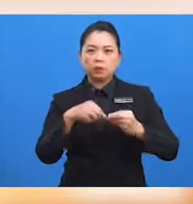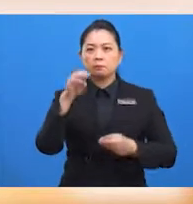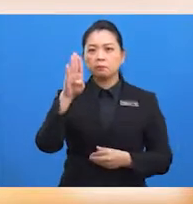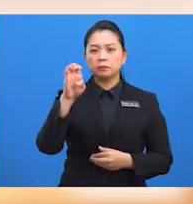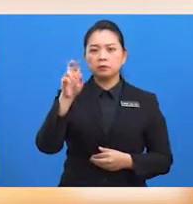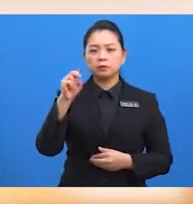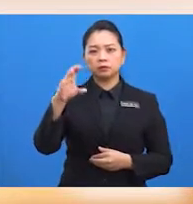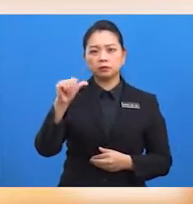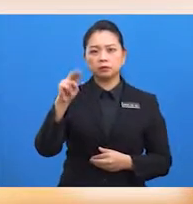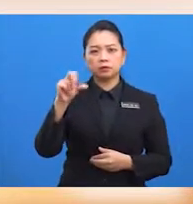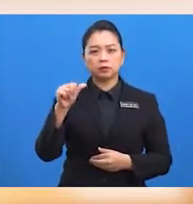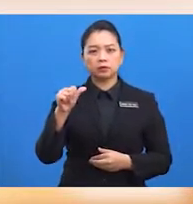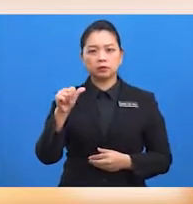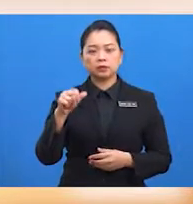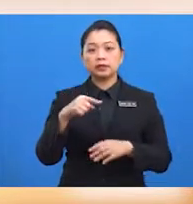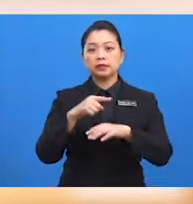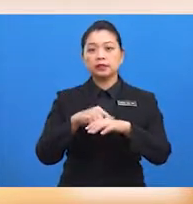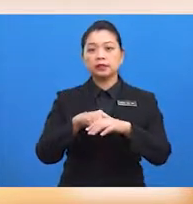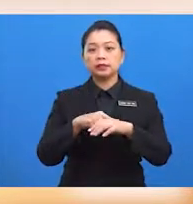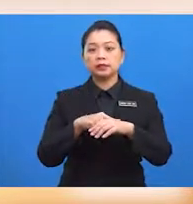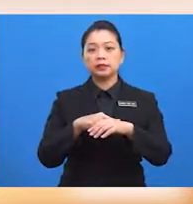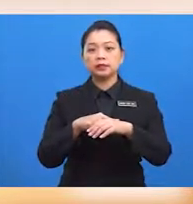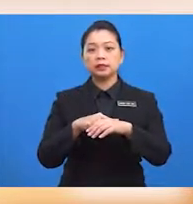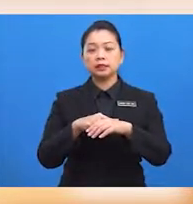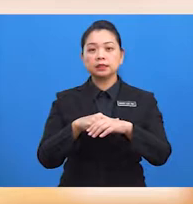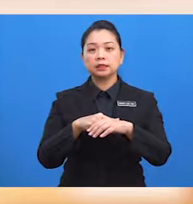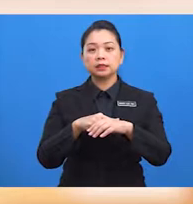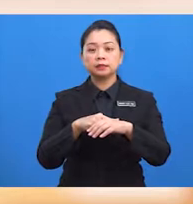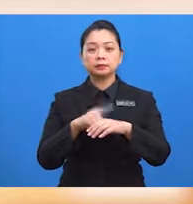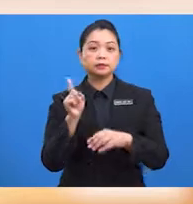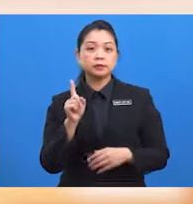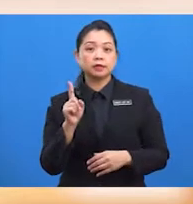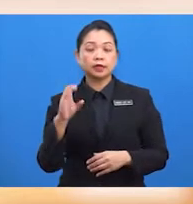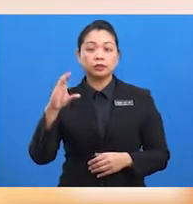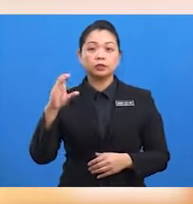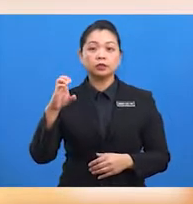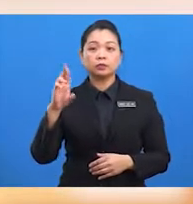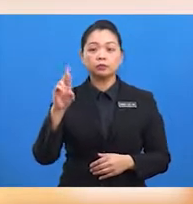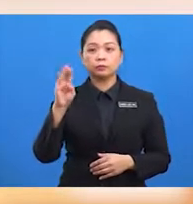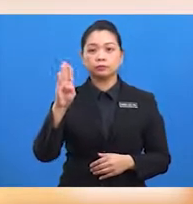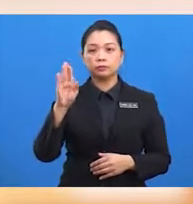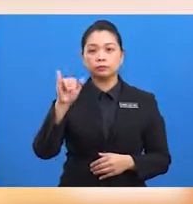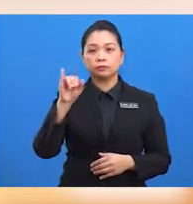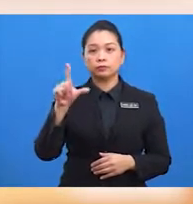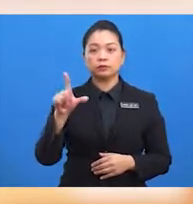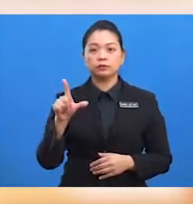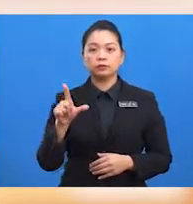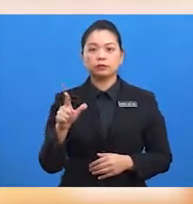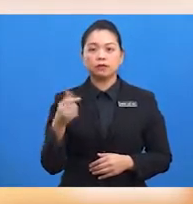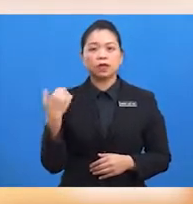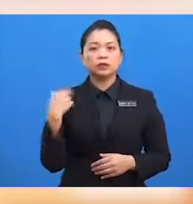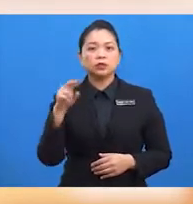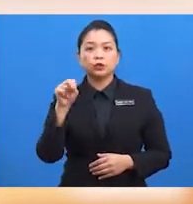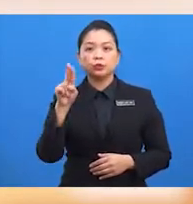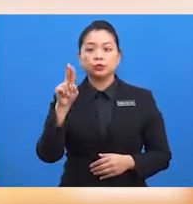yang berlaku di strawberry patch Hai kejadian tersebut dianggap malapetaka nuklir